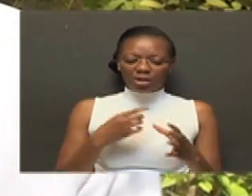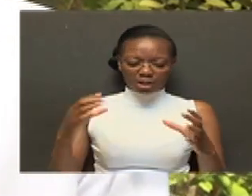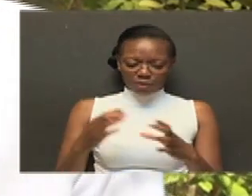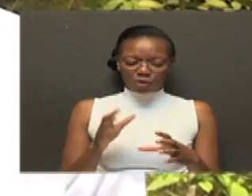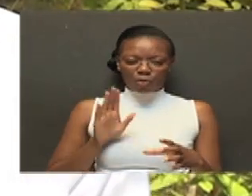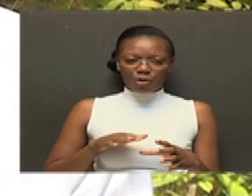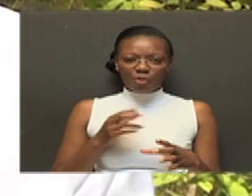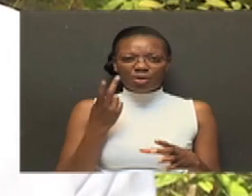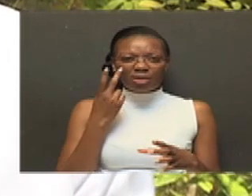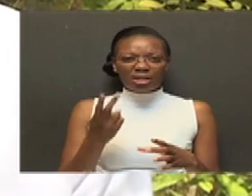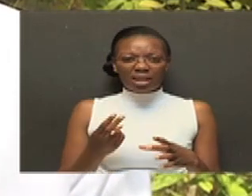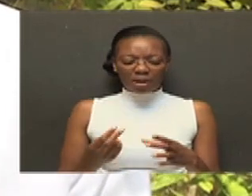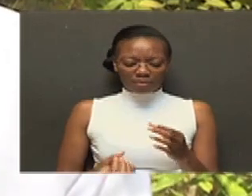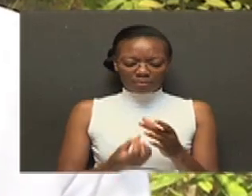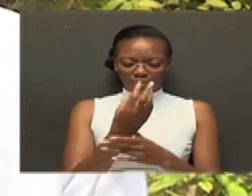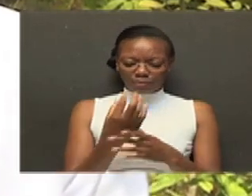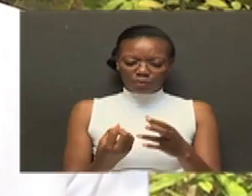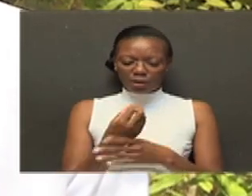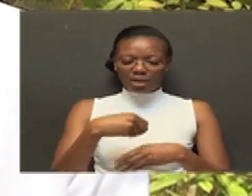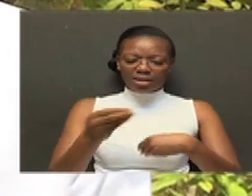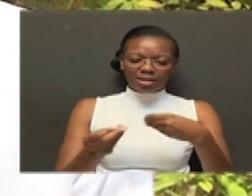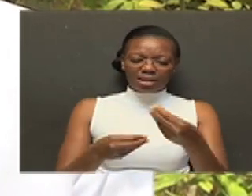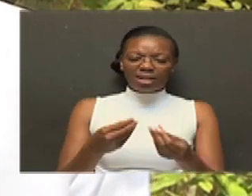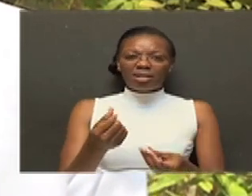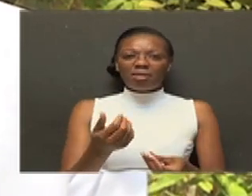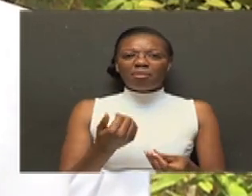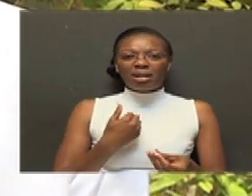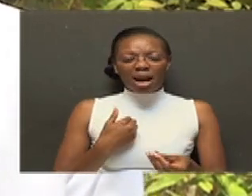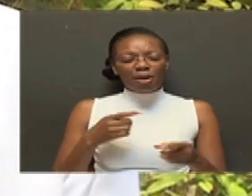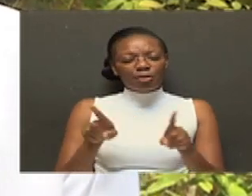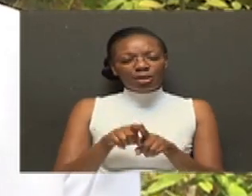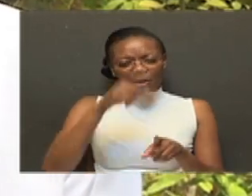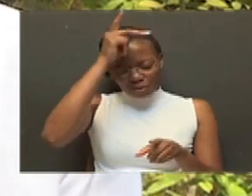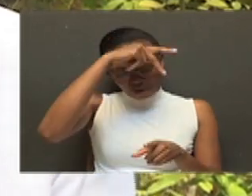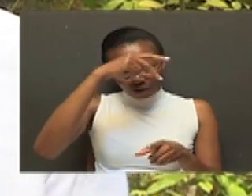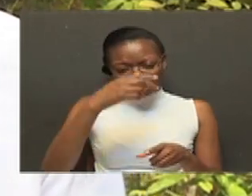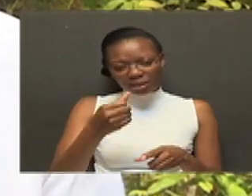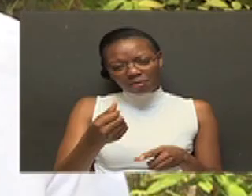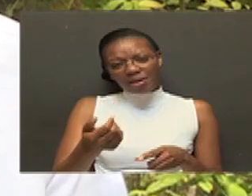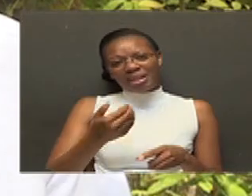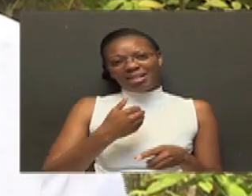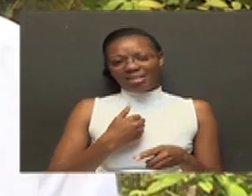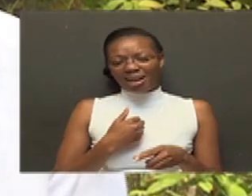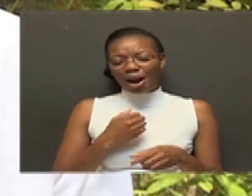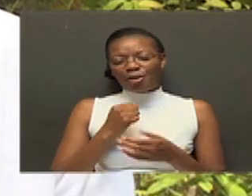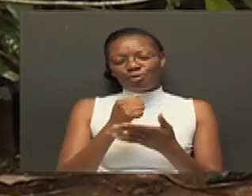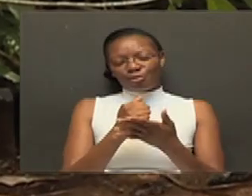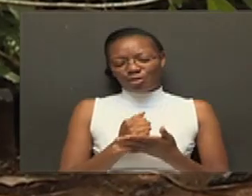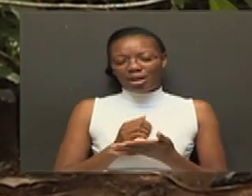pesa kama mwana science unafurahia. Pia hapa university tumeweza kuwa na IGU tunaigiza pesa kidogo ambayo itasaidia utafiti